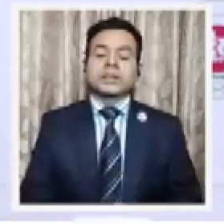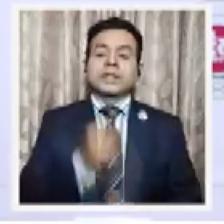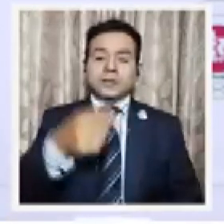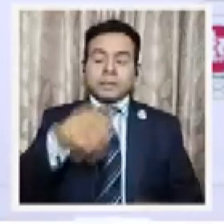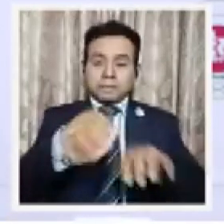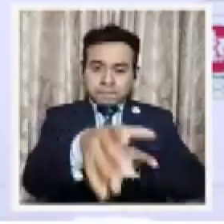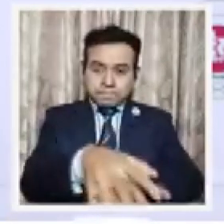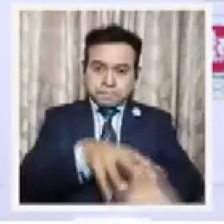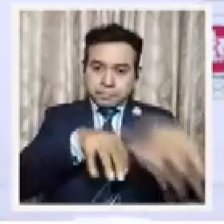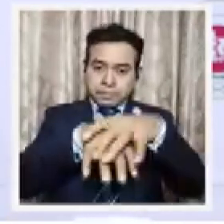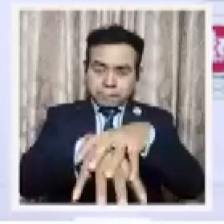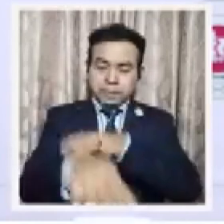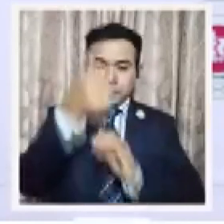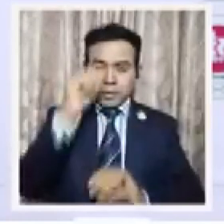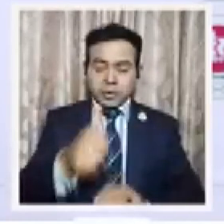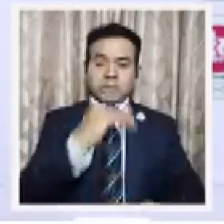57,425 জন।